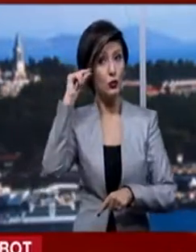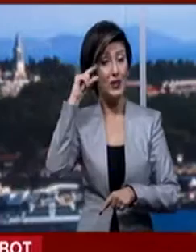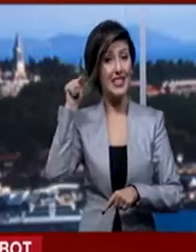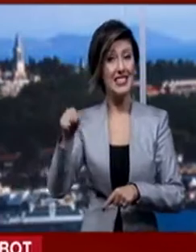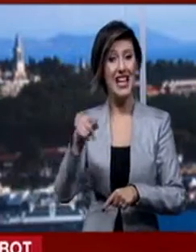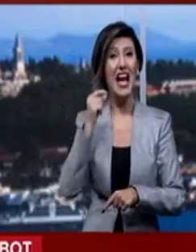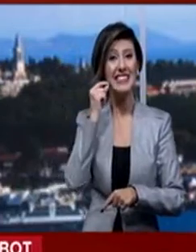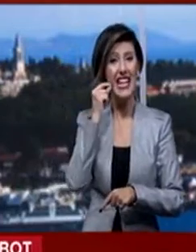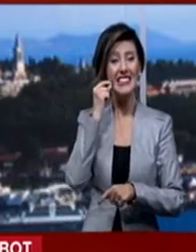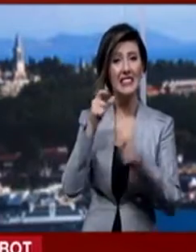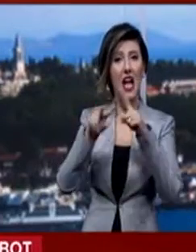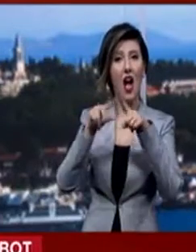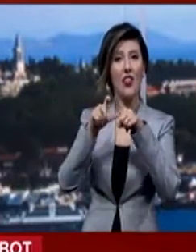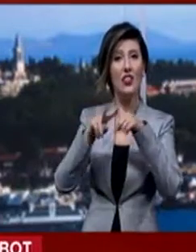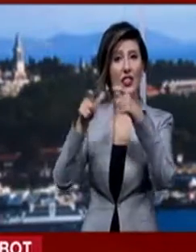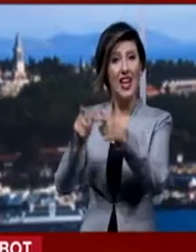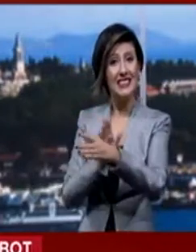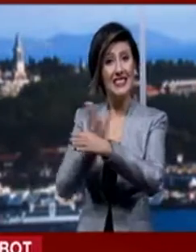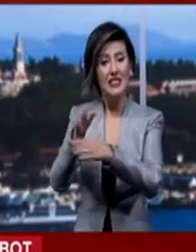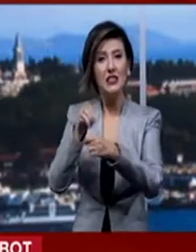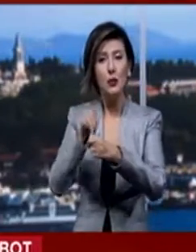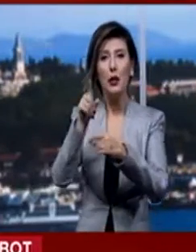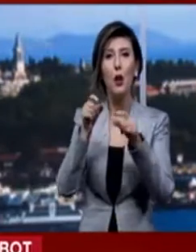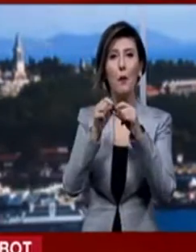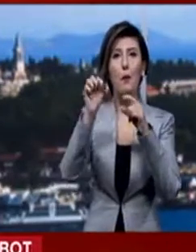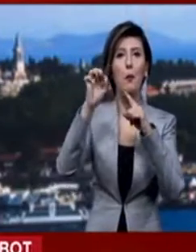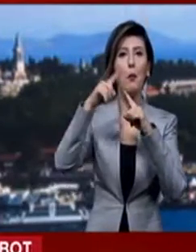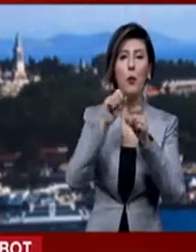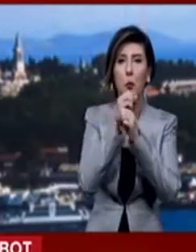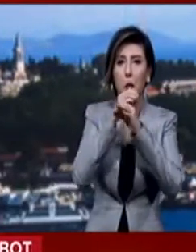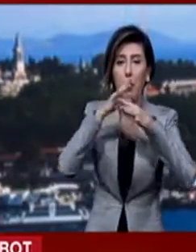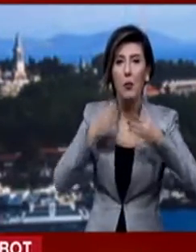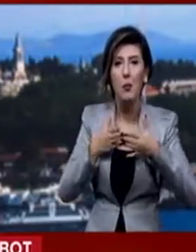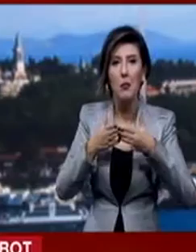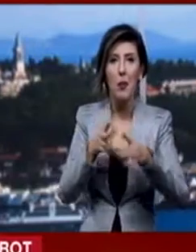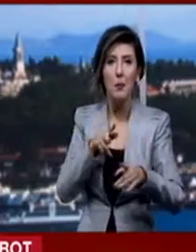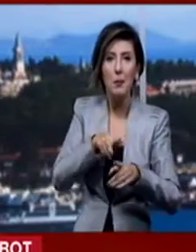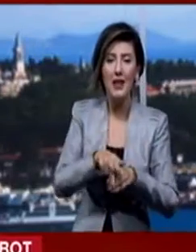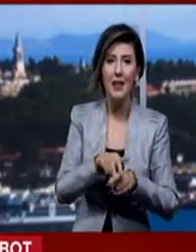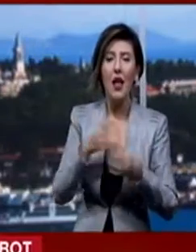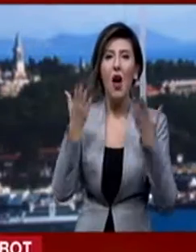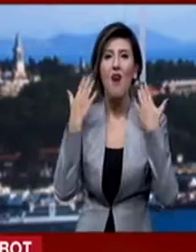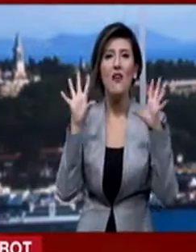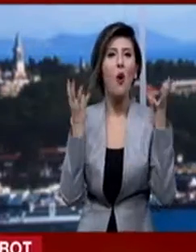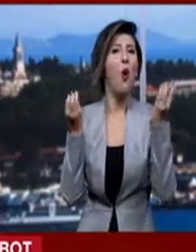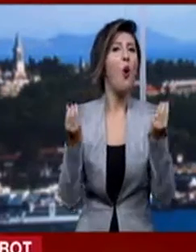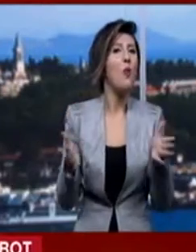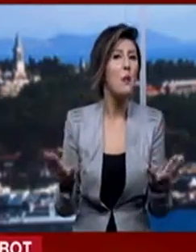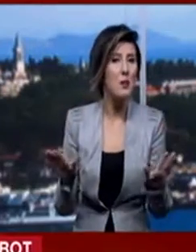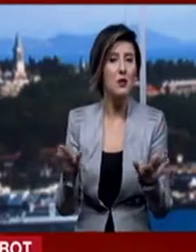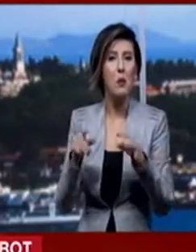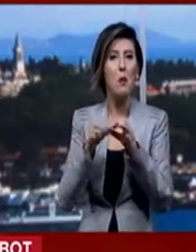Sakız Adası'na geçmek için bir botla denize açıldılar. Elverişsiz hava şartları sebebiyle